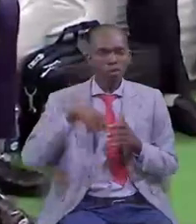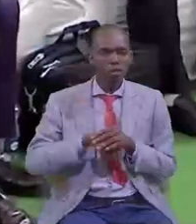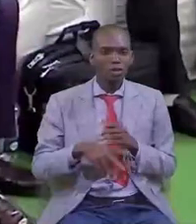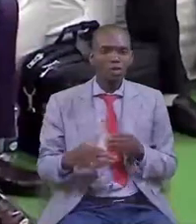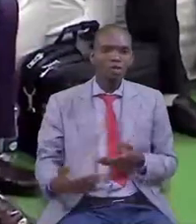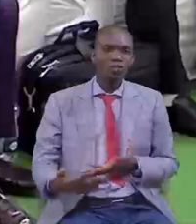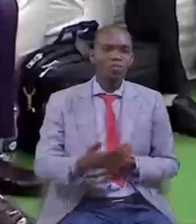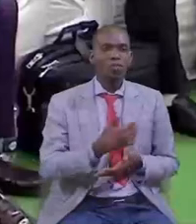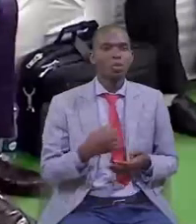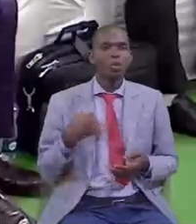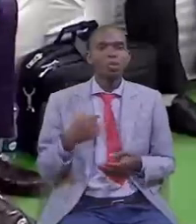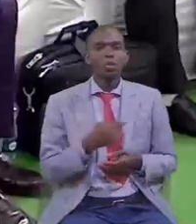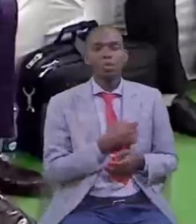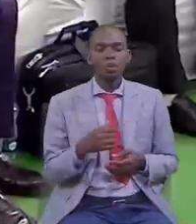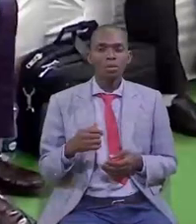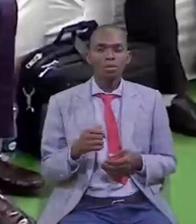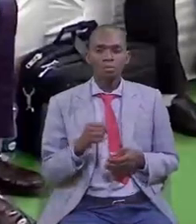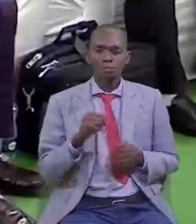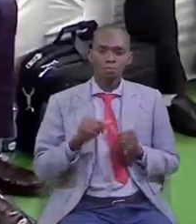Nous avons persévéré la nuit